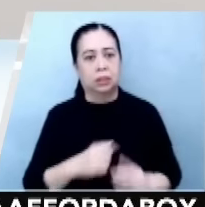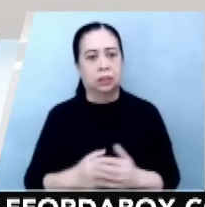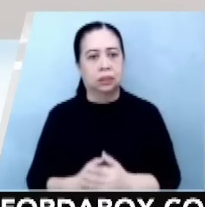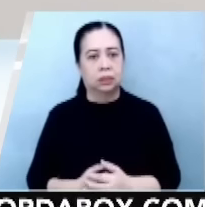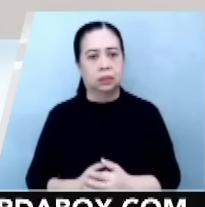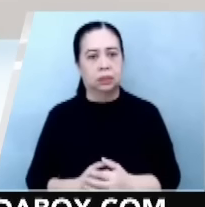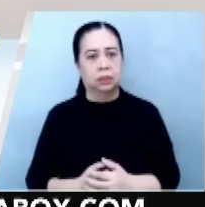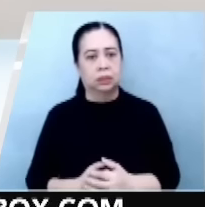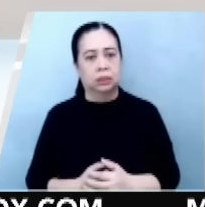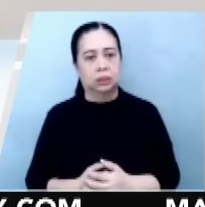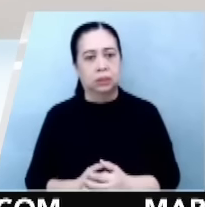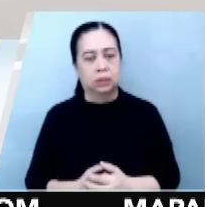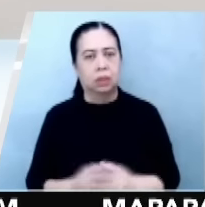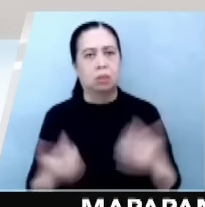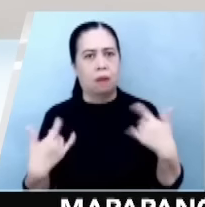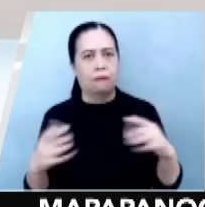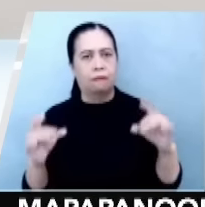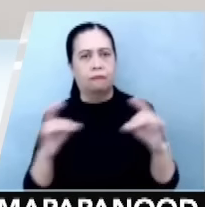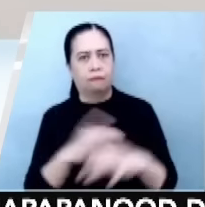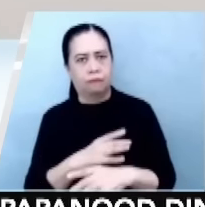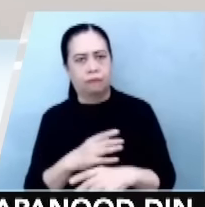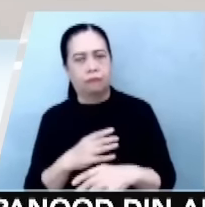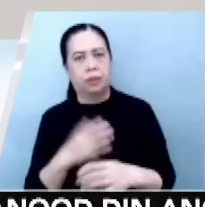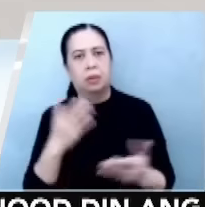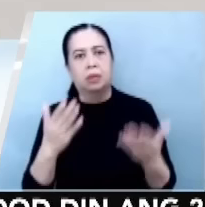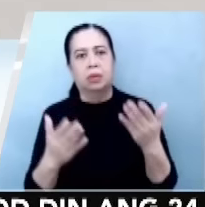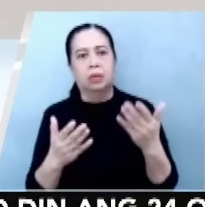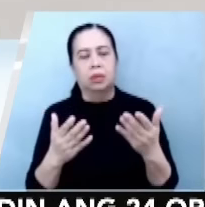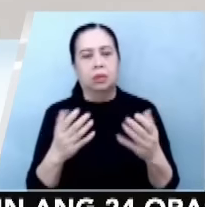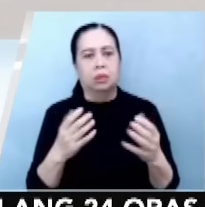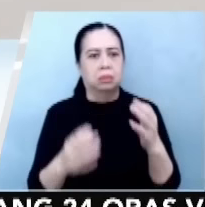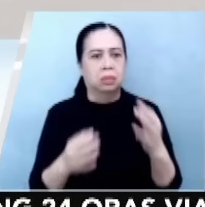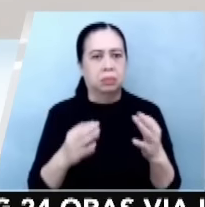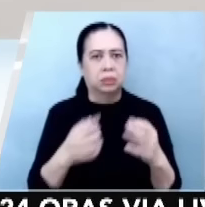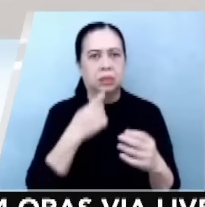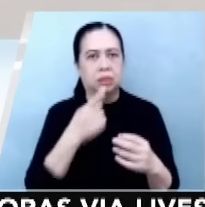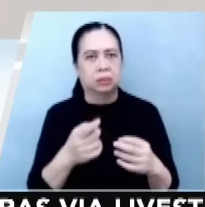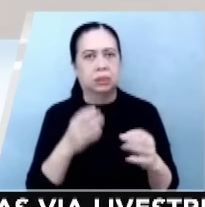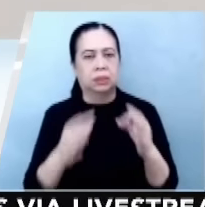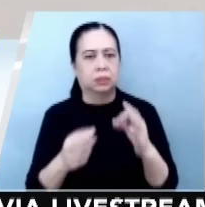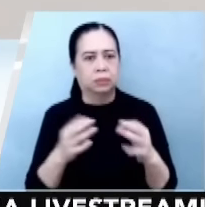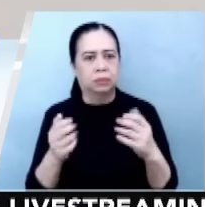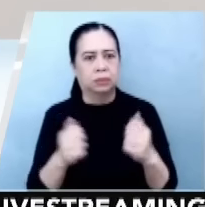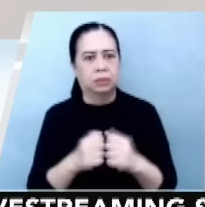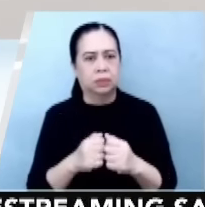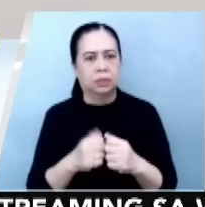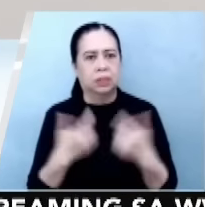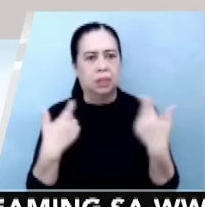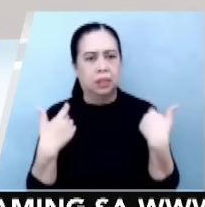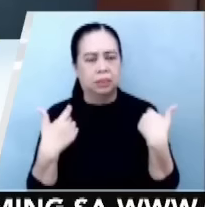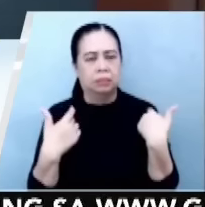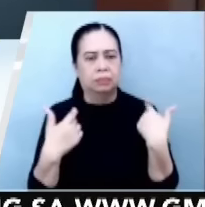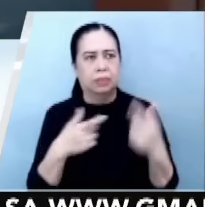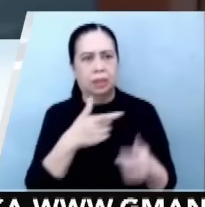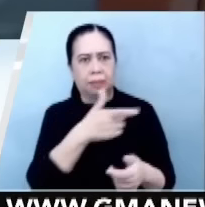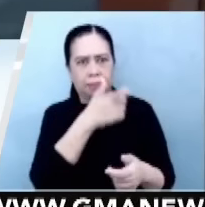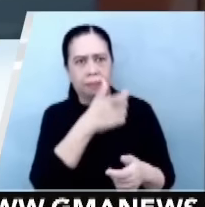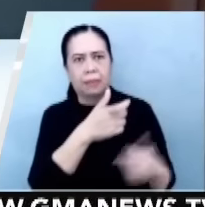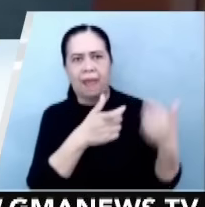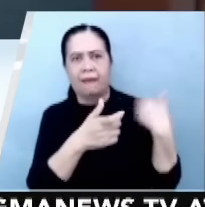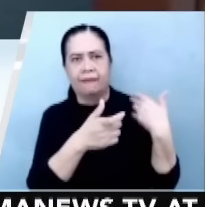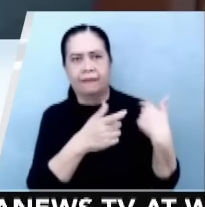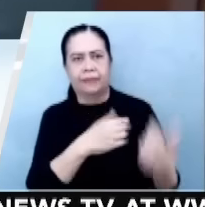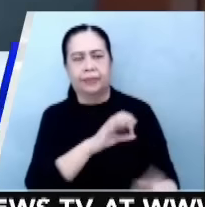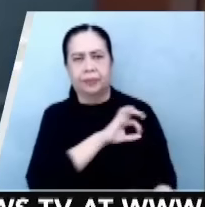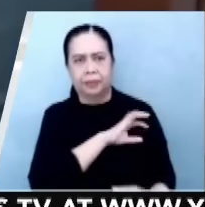nakapag-retaliate pa, no? Malamang sabi nga dun sa area is parang tinamaan pa yung gunman. Para sa